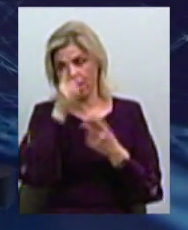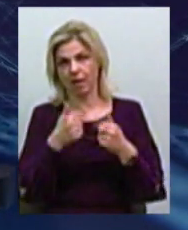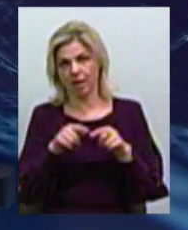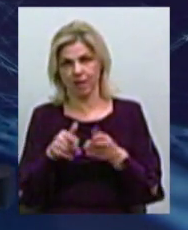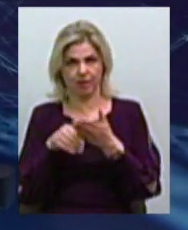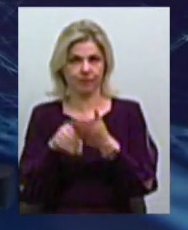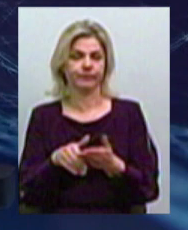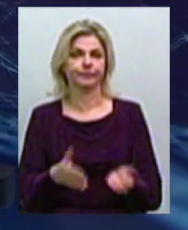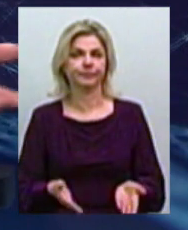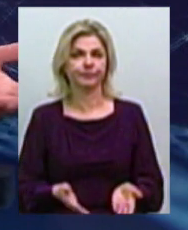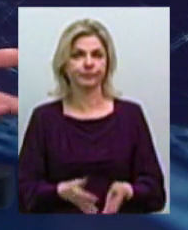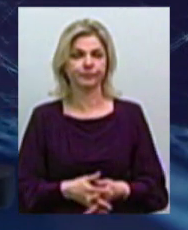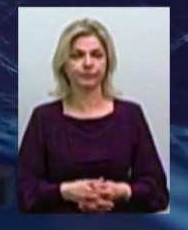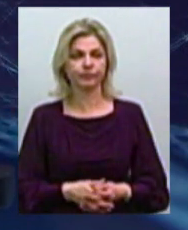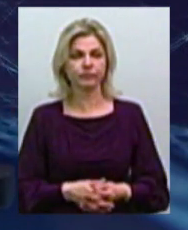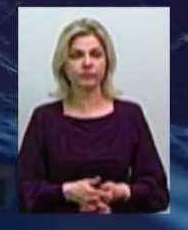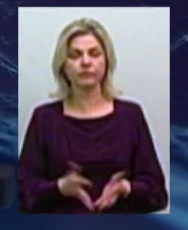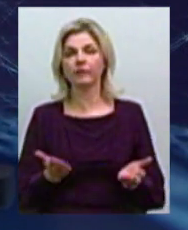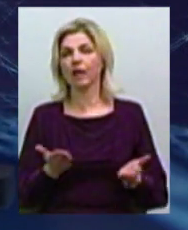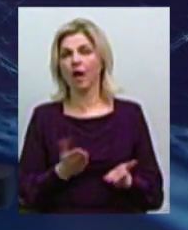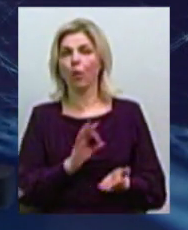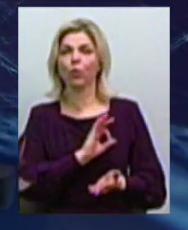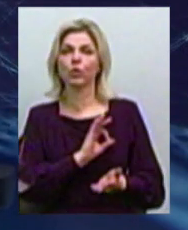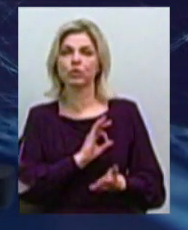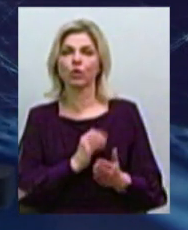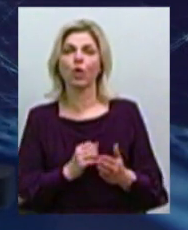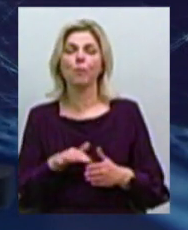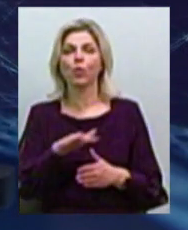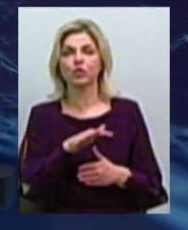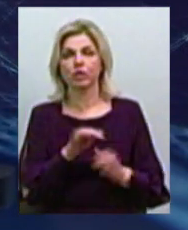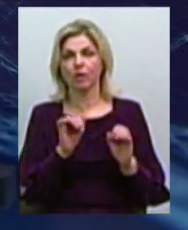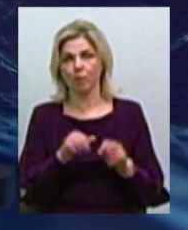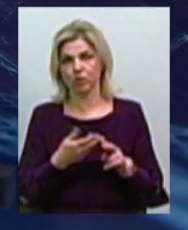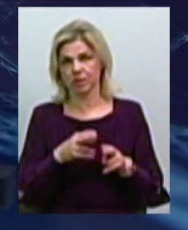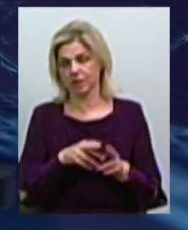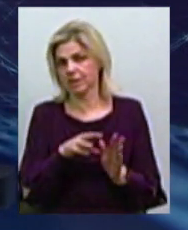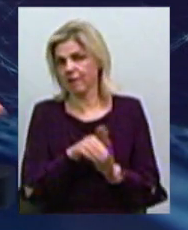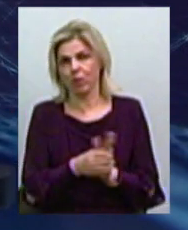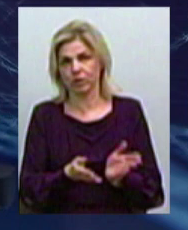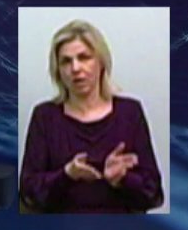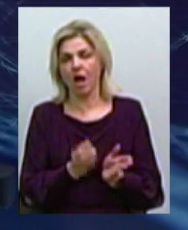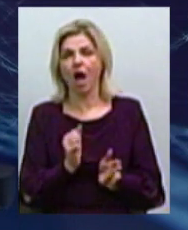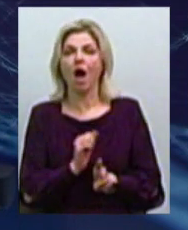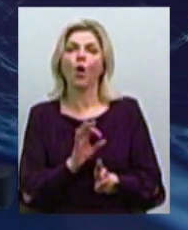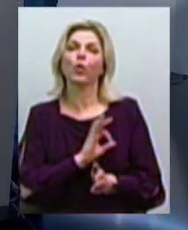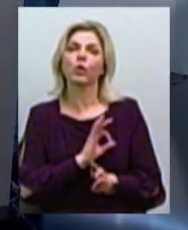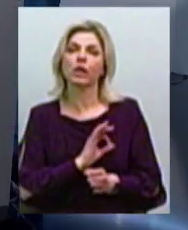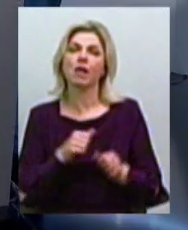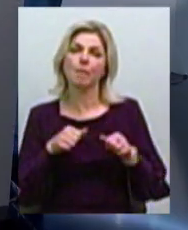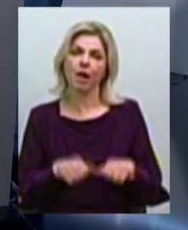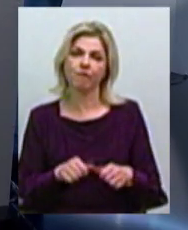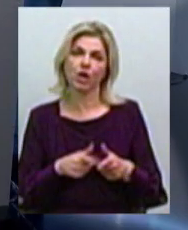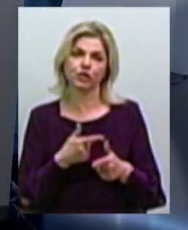ну, яка юридична, в яку юридичну площину можна це заводити? Ну, а юридичні права чи